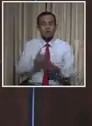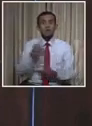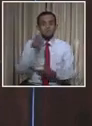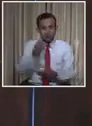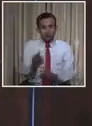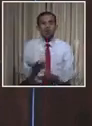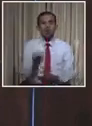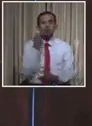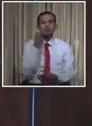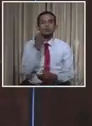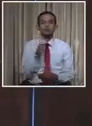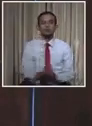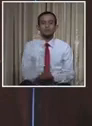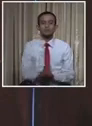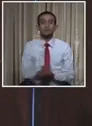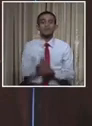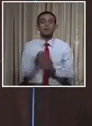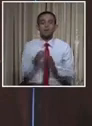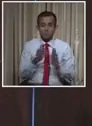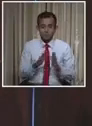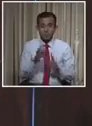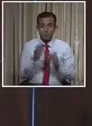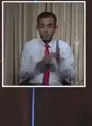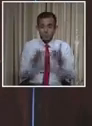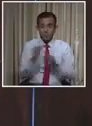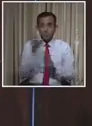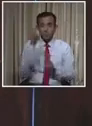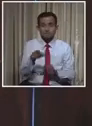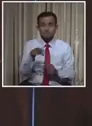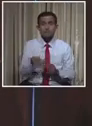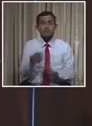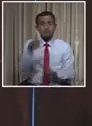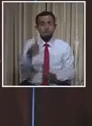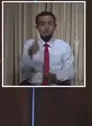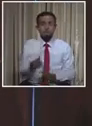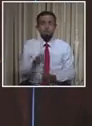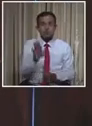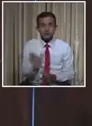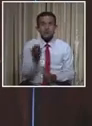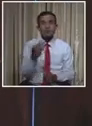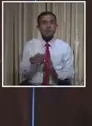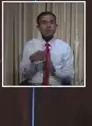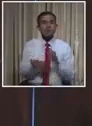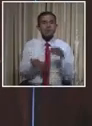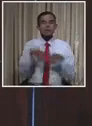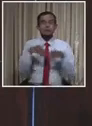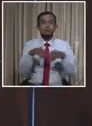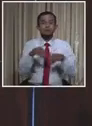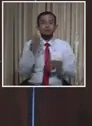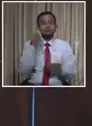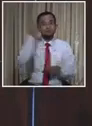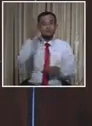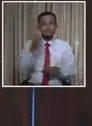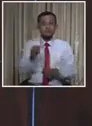ඕන ඒ නිසා ගරු මූලාස්නාඩු ගරු මන්ත්‍රීතුමනි මේව අගය කරන්න තරම් අපේ රටේ මිනිස්සු බුද්ධිමත් හැබැයි